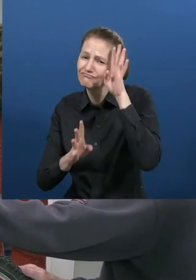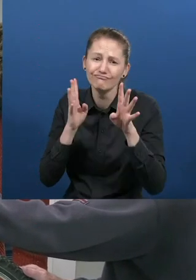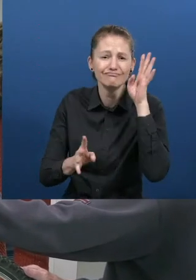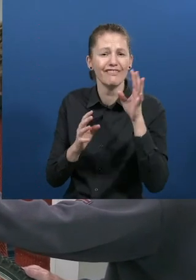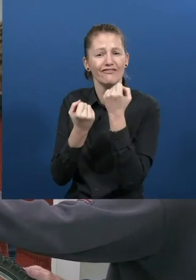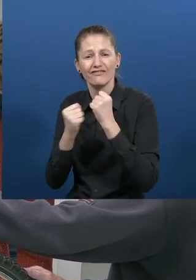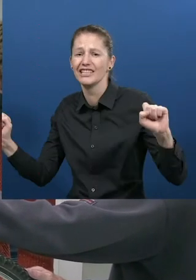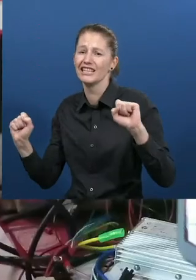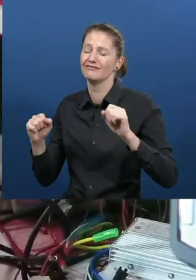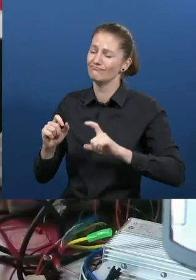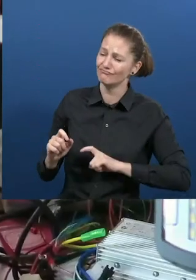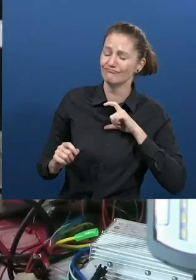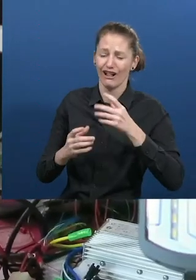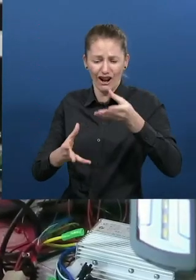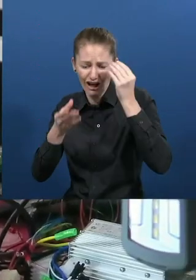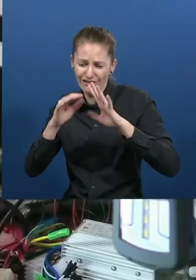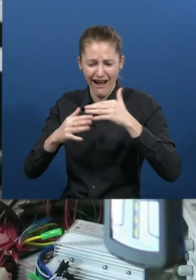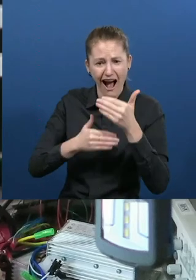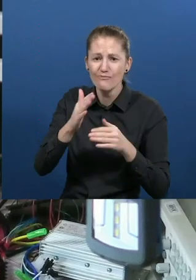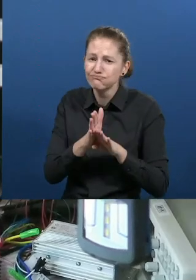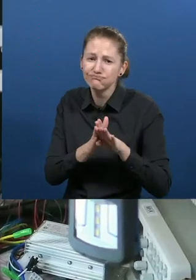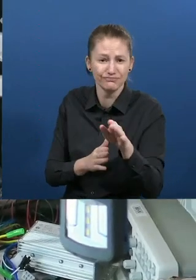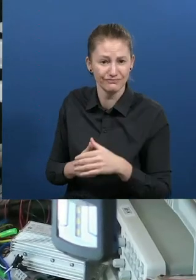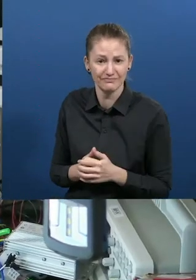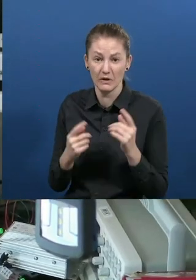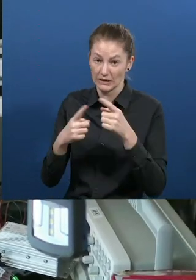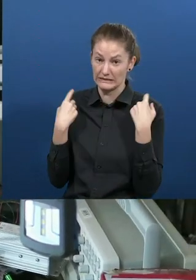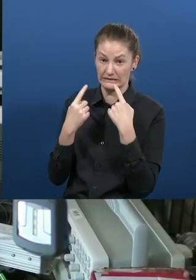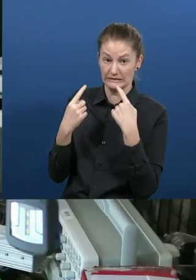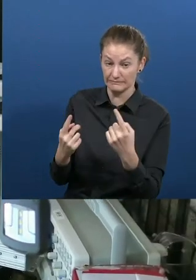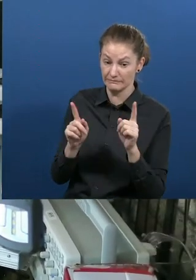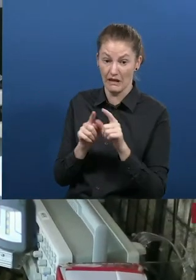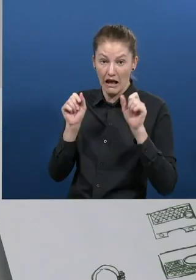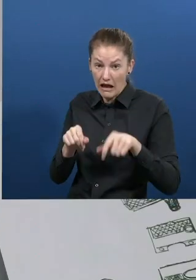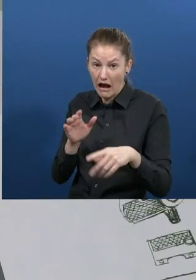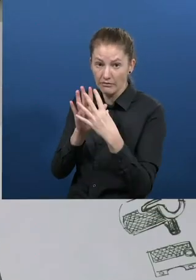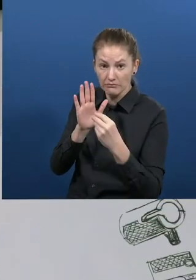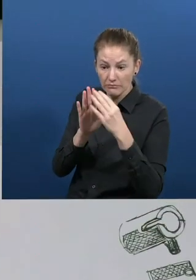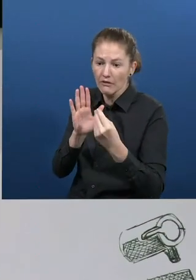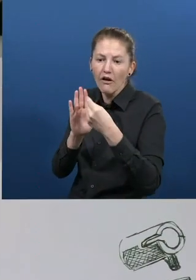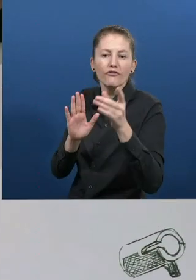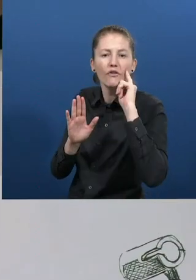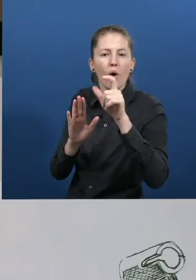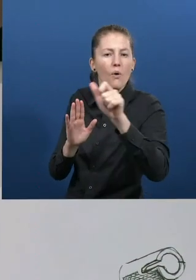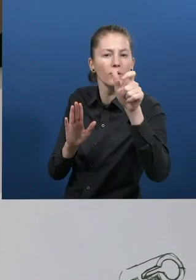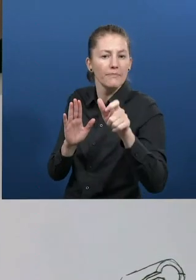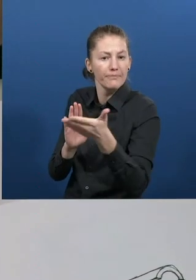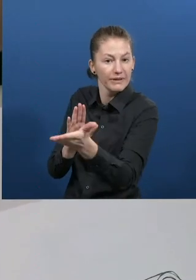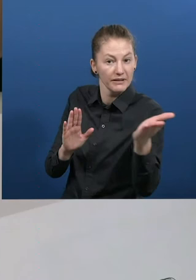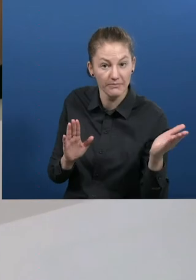de la créativité, des apprentissages et de la prise de confiance. Donc là, on s'est dit, est-ce qu'on ne peut pas reproduire, essayer de reproduire ça pour d'autres